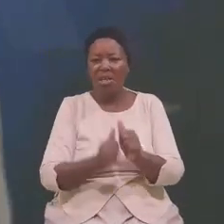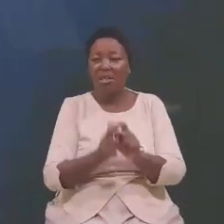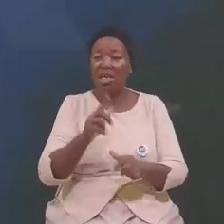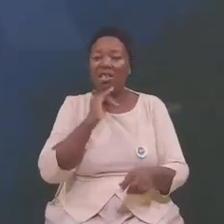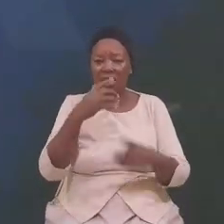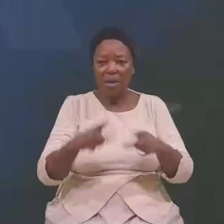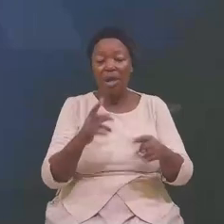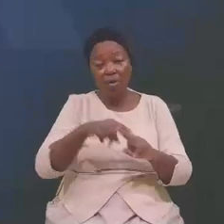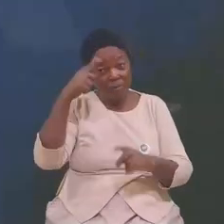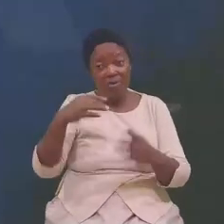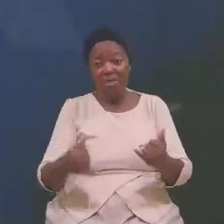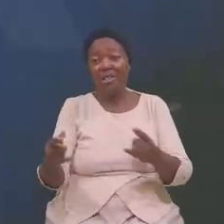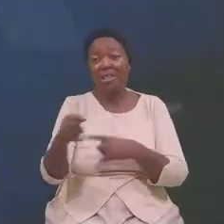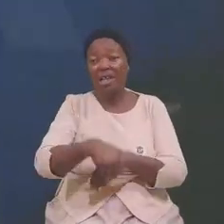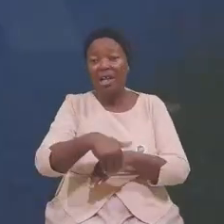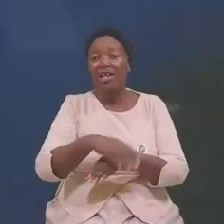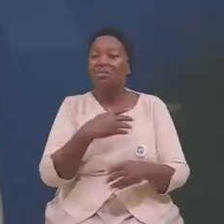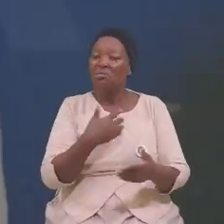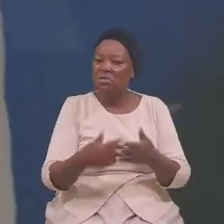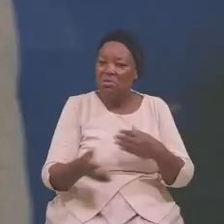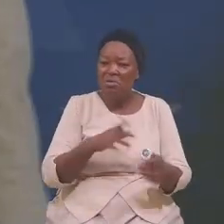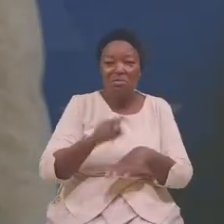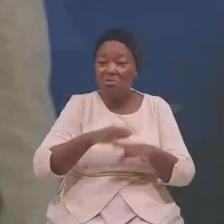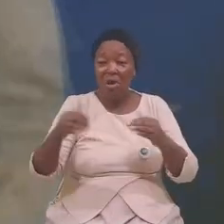soir, même si tu n'as pas,